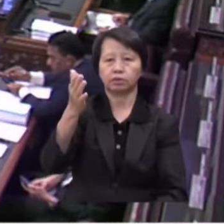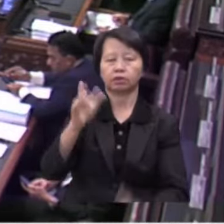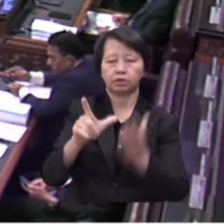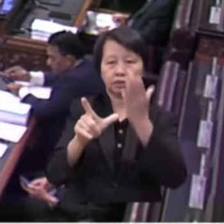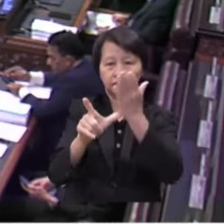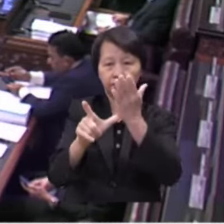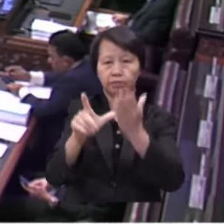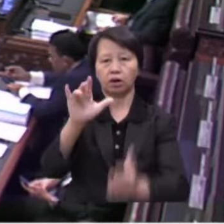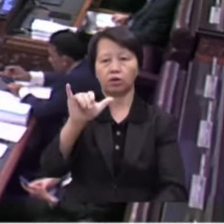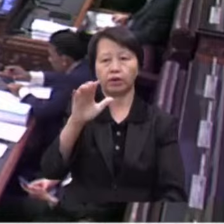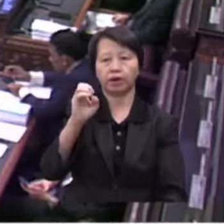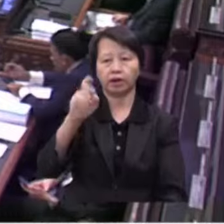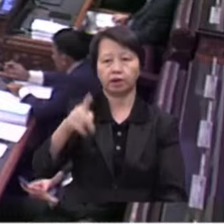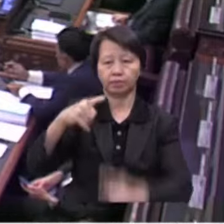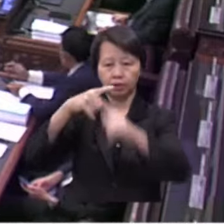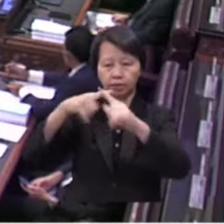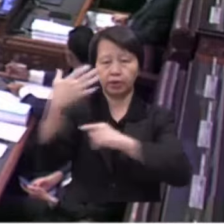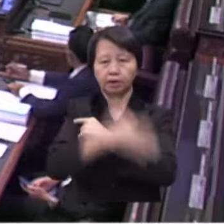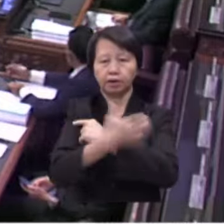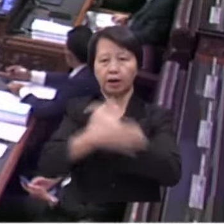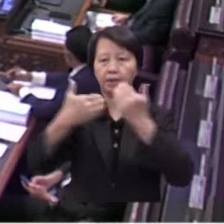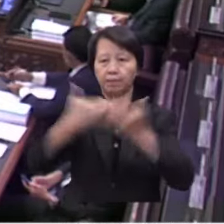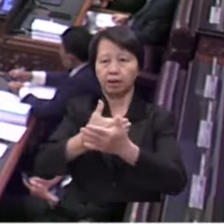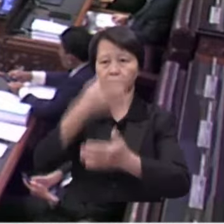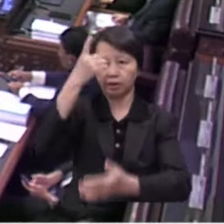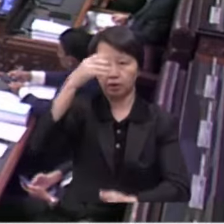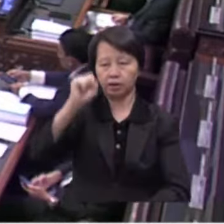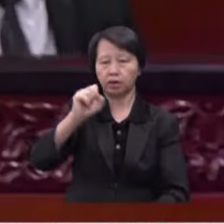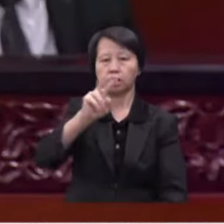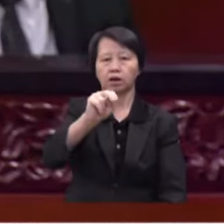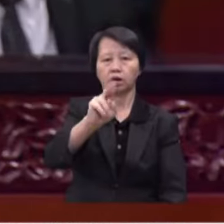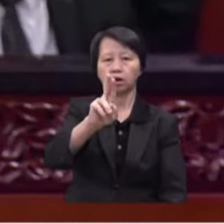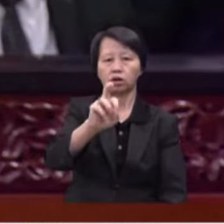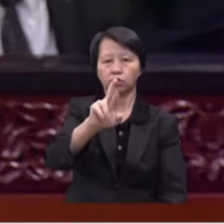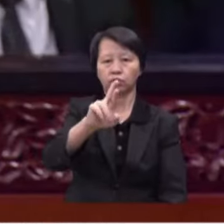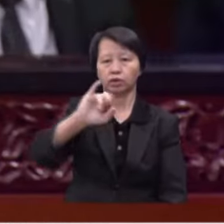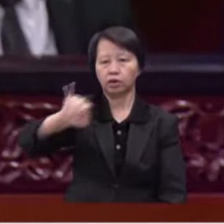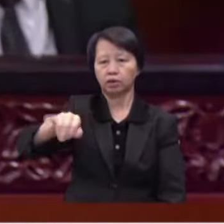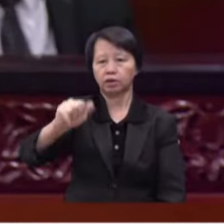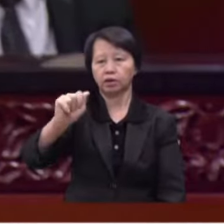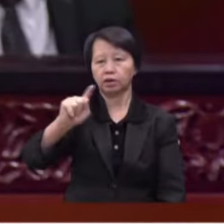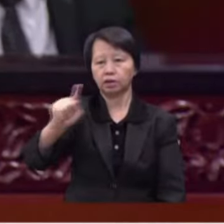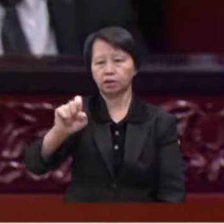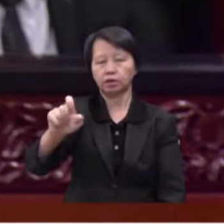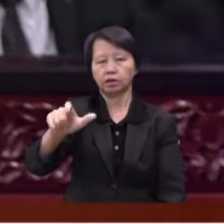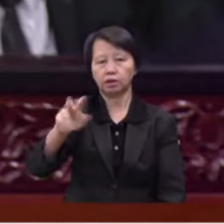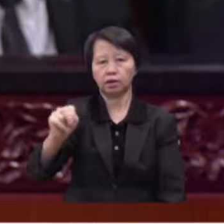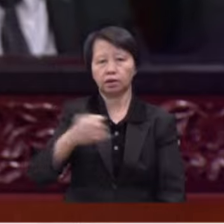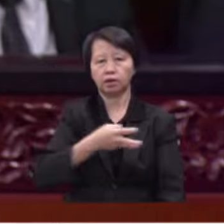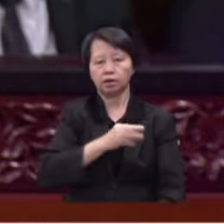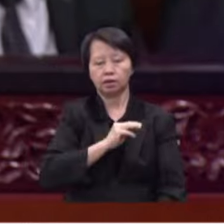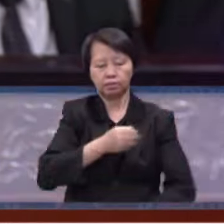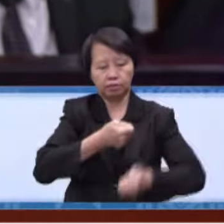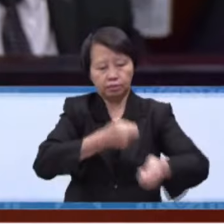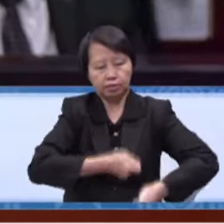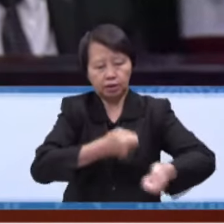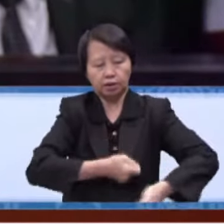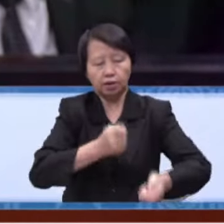timbangan yang untuk dewan negara yang baru atau Sri nurcaslan dan Kementerian Pertanian dan